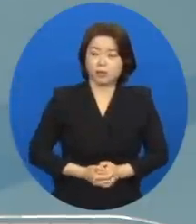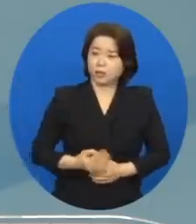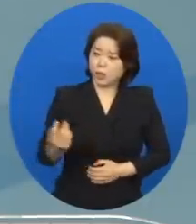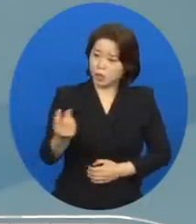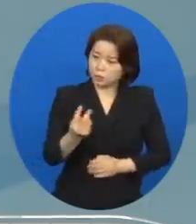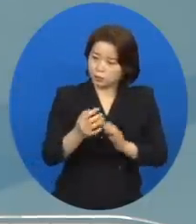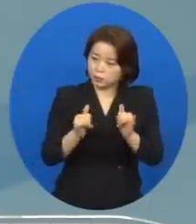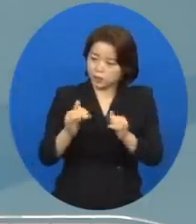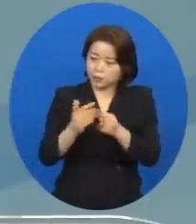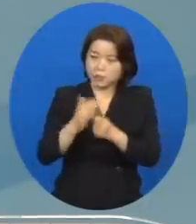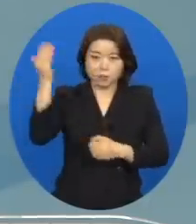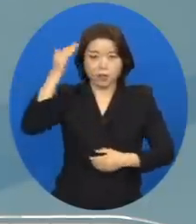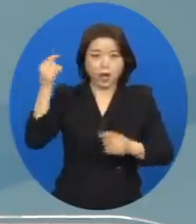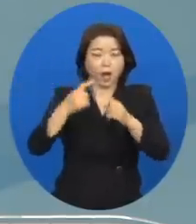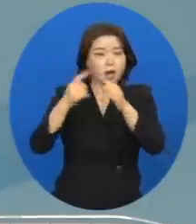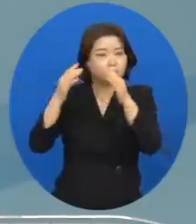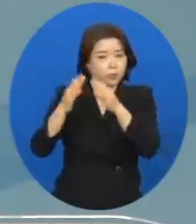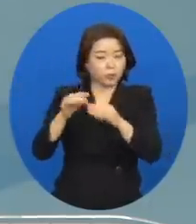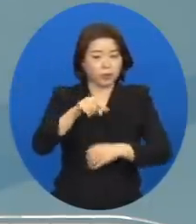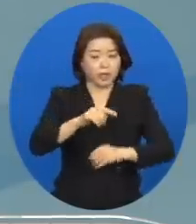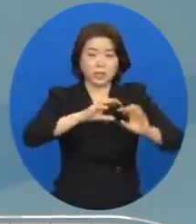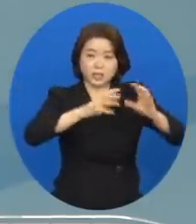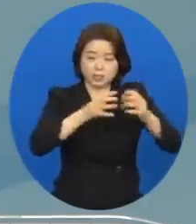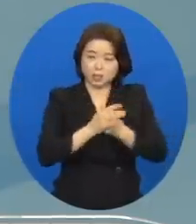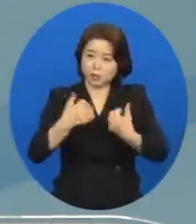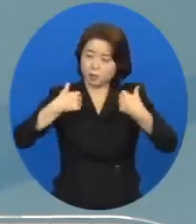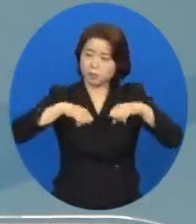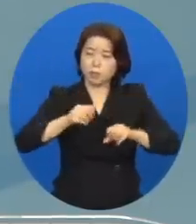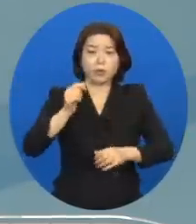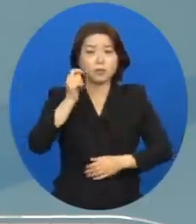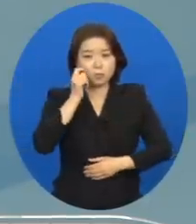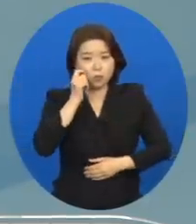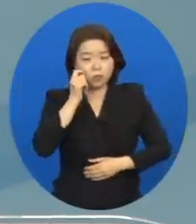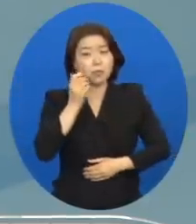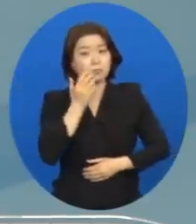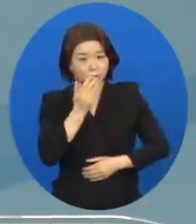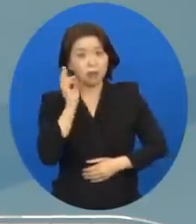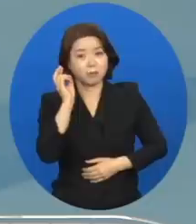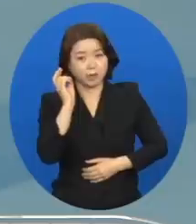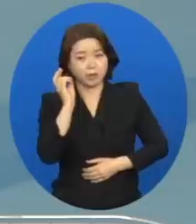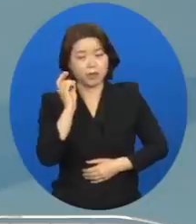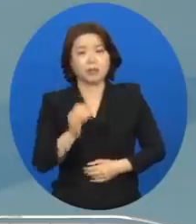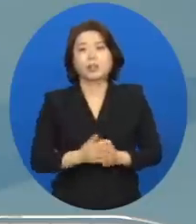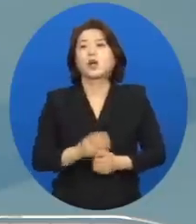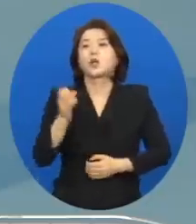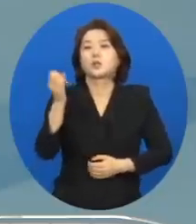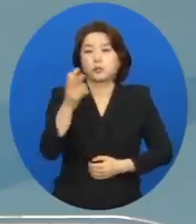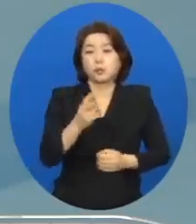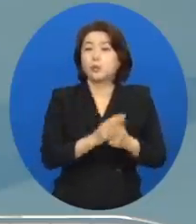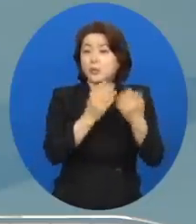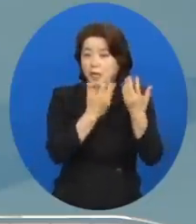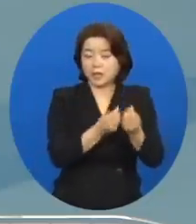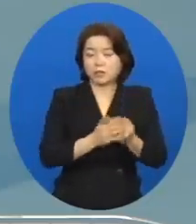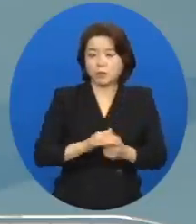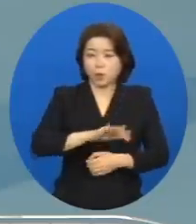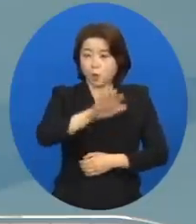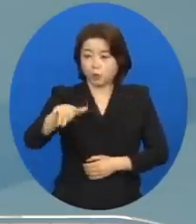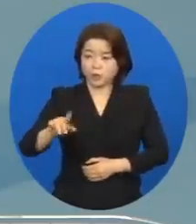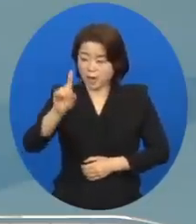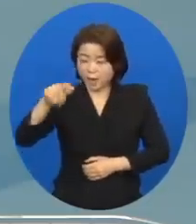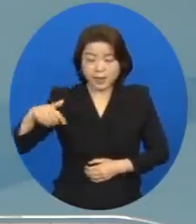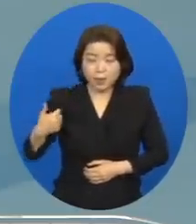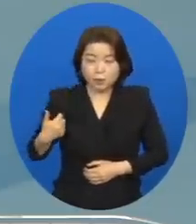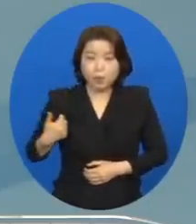때문에 한국 교회를, 이 나라를 포기하지 못하실 수도 있는 거죠. 또는 우리가 전혀 알지 못하는